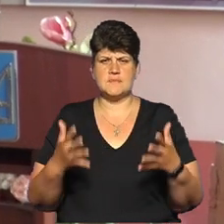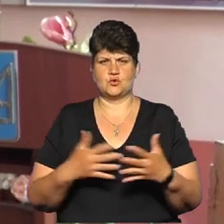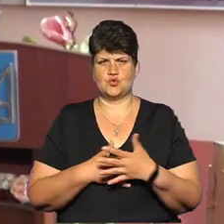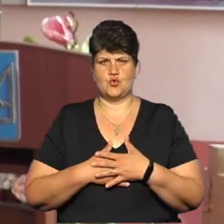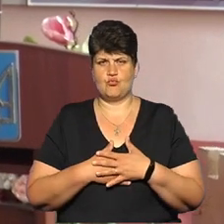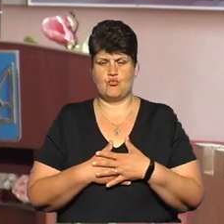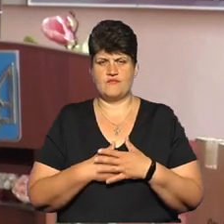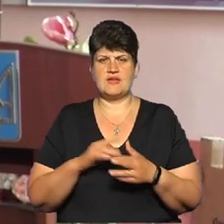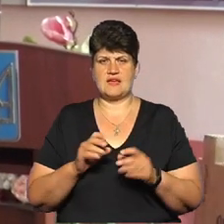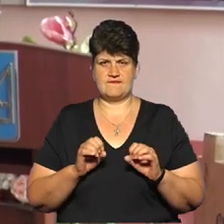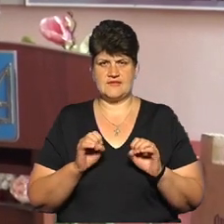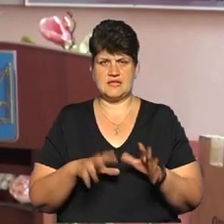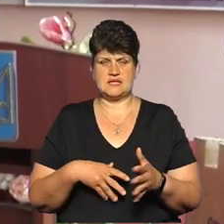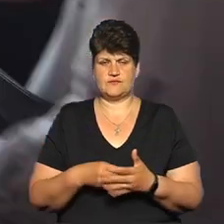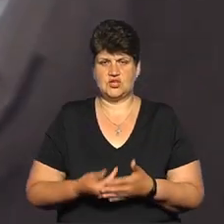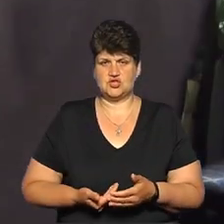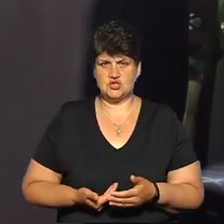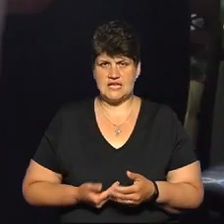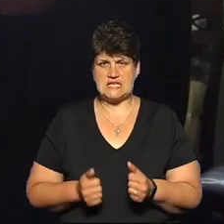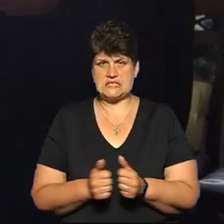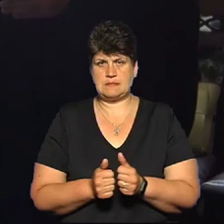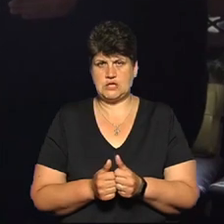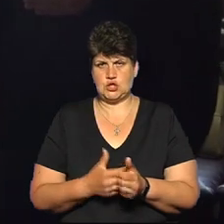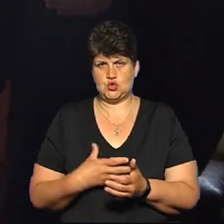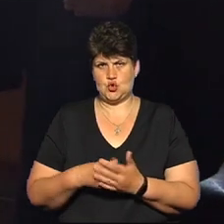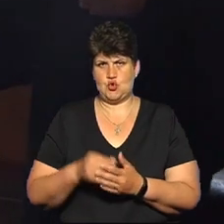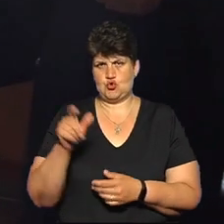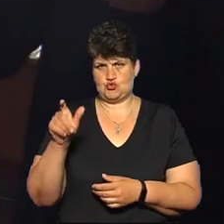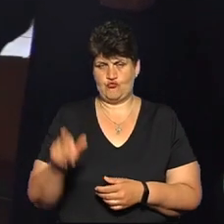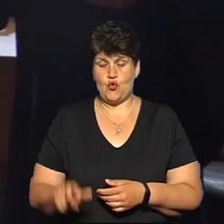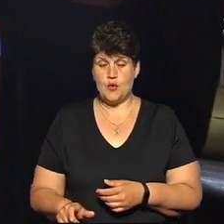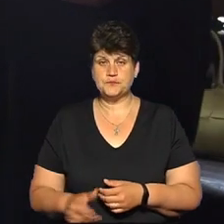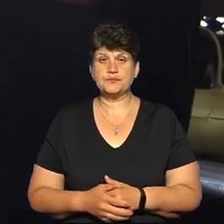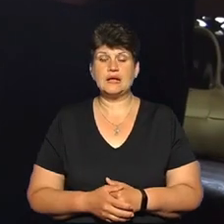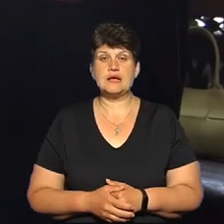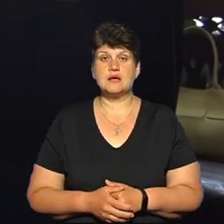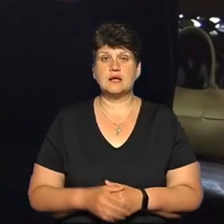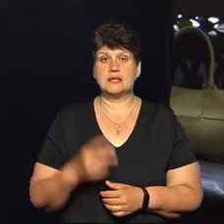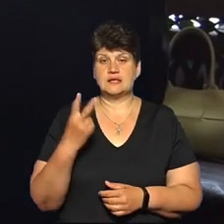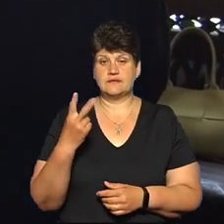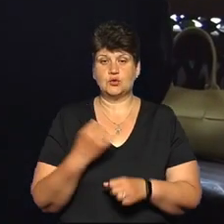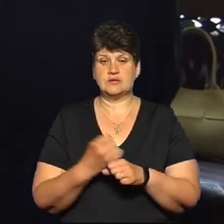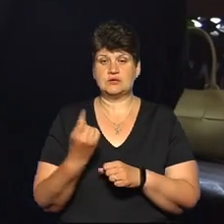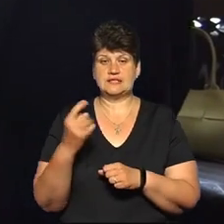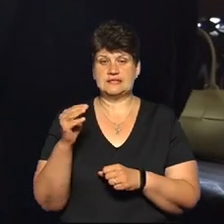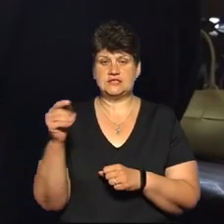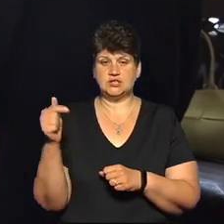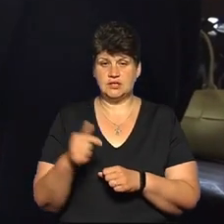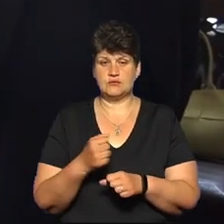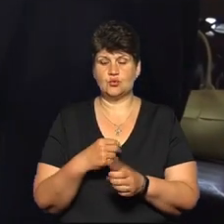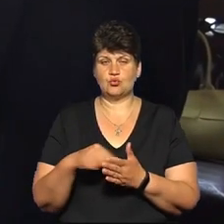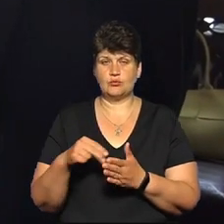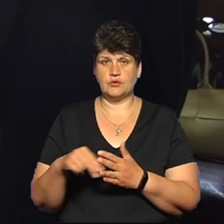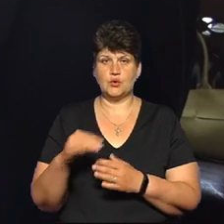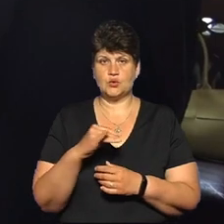віддати своє життя за ближнього свого. Дві іконописні роботи за 11 тисяч гривень придбав тернополянин Юрій